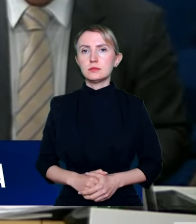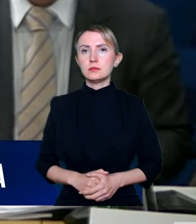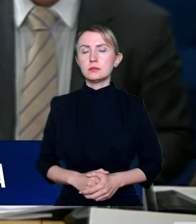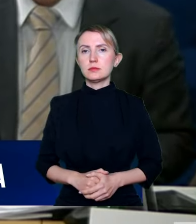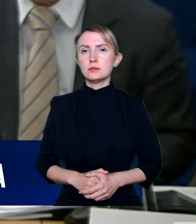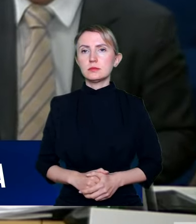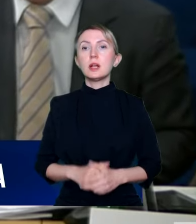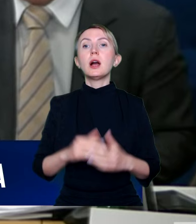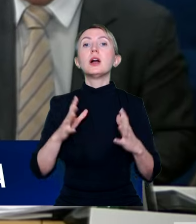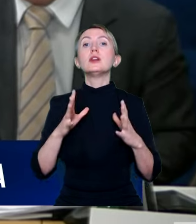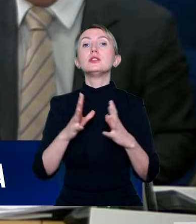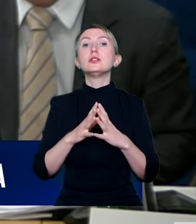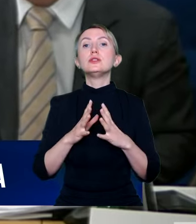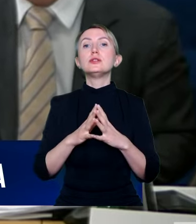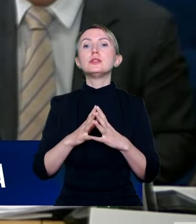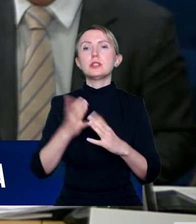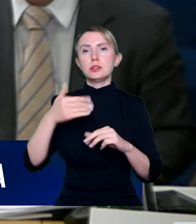10 głosów za.